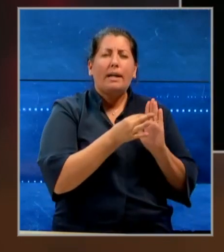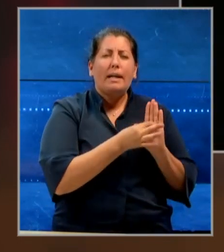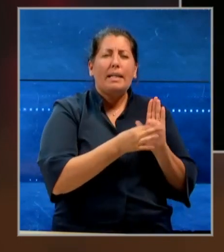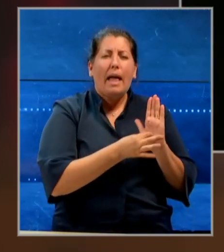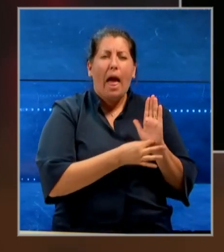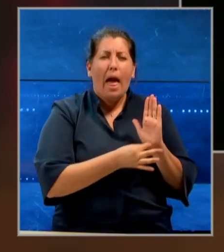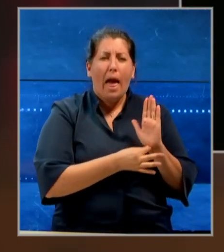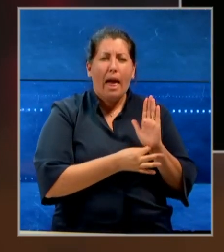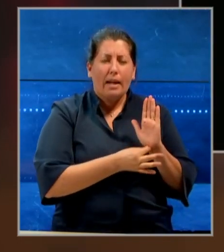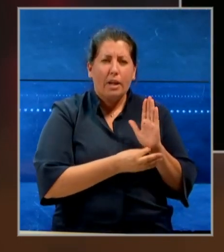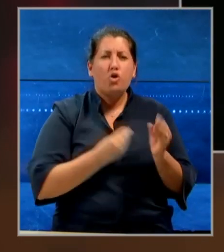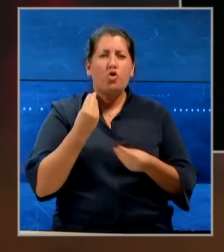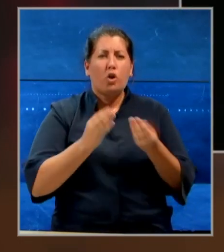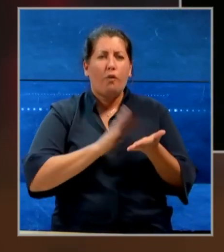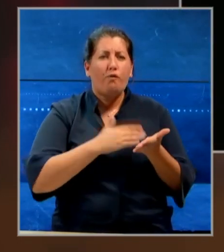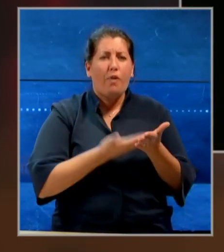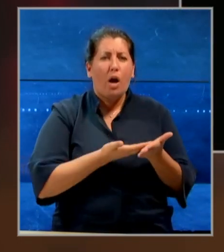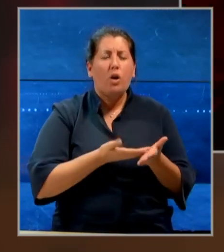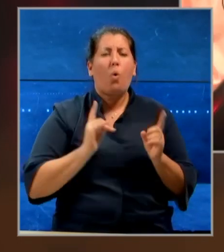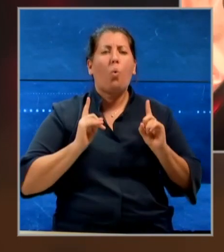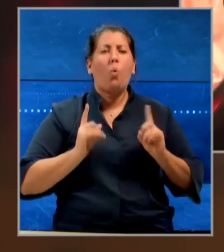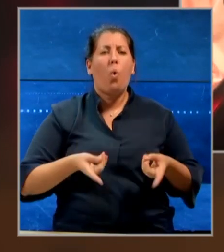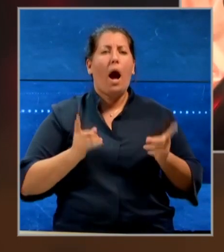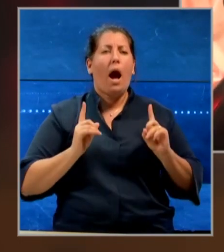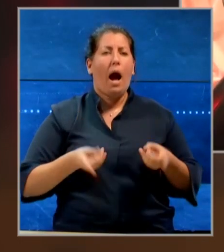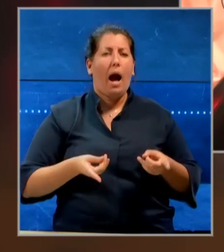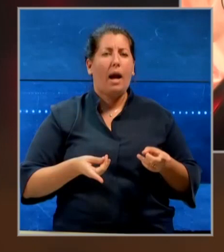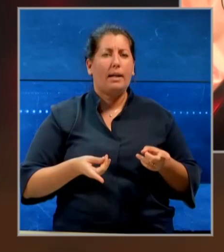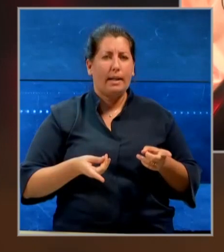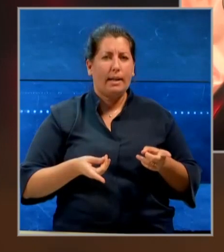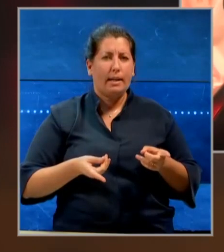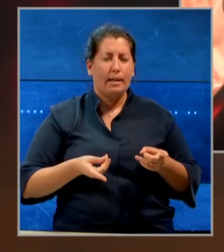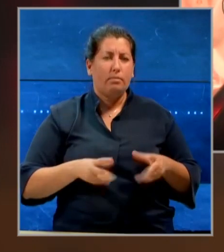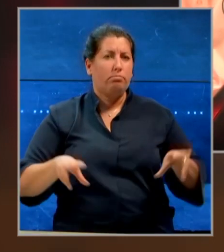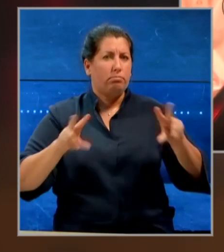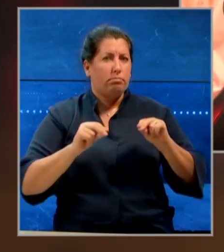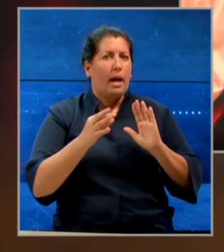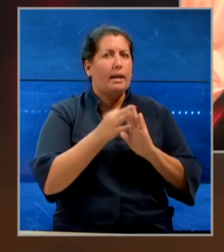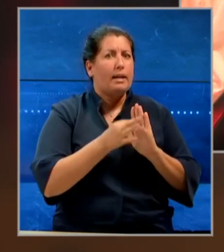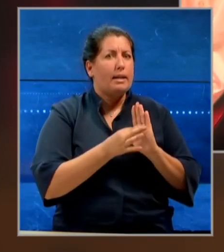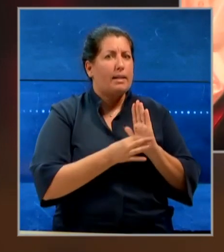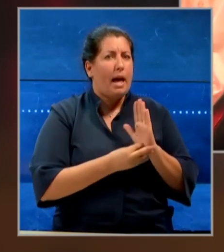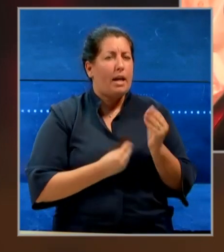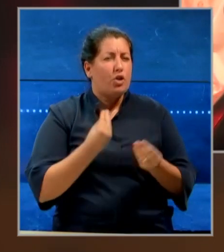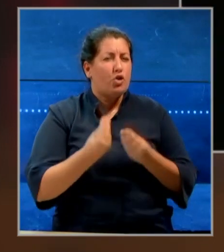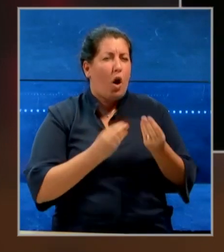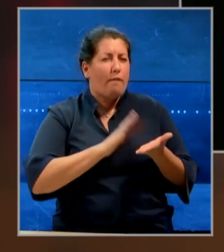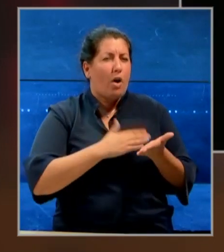giocatore? I criteri? Mm-hmm. Quali sono dei criteri che lei considera per valutare un giocatore?